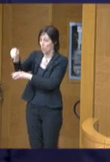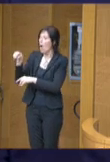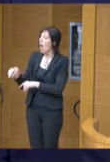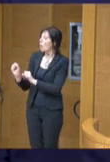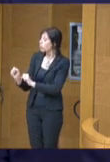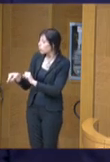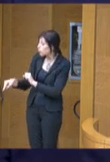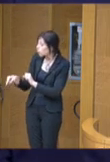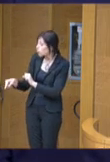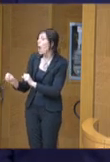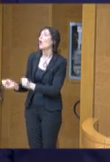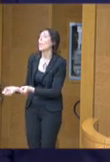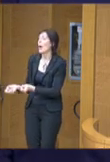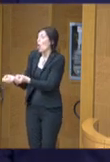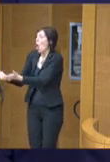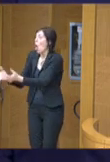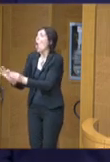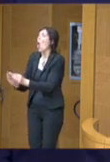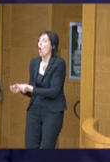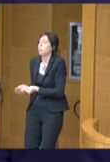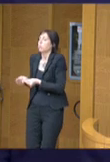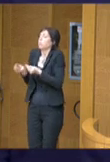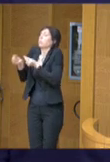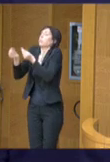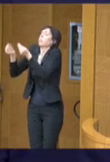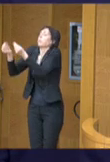possibilità o consegna o lancia la palla ai compagni